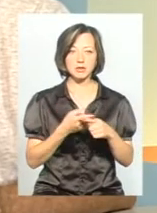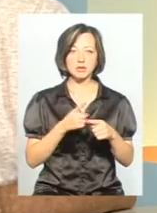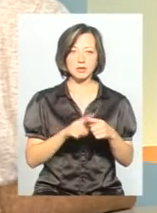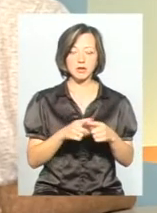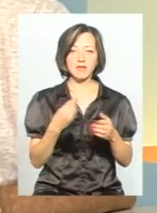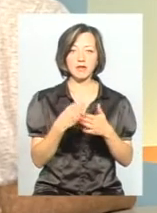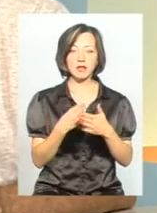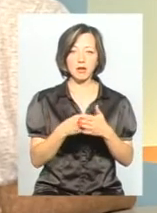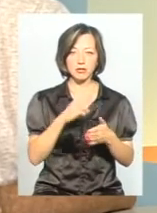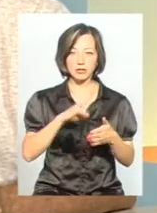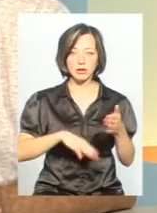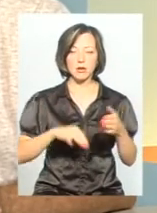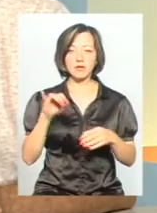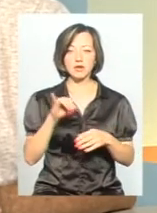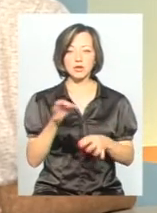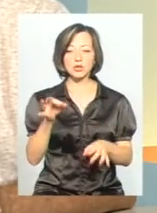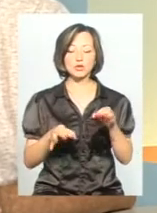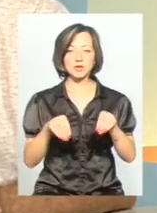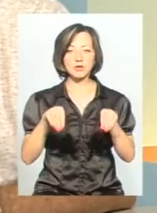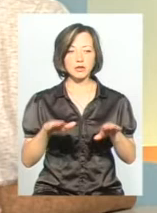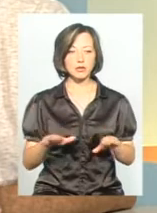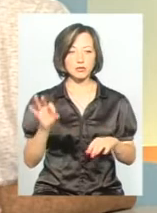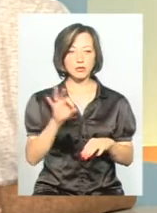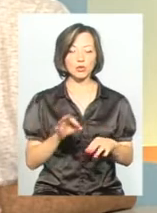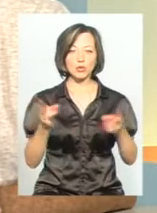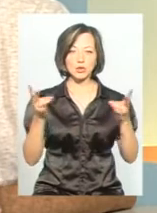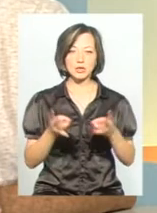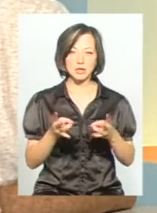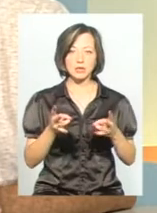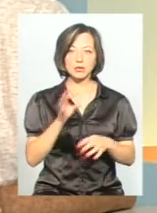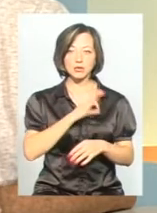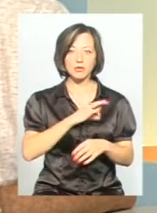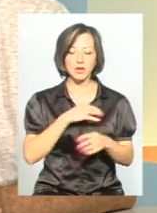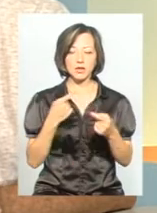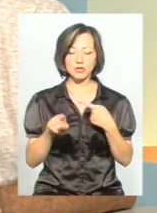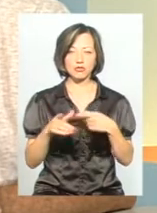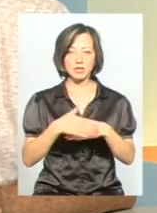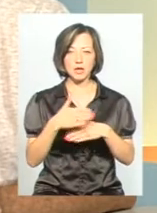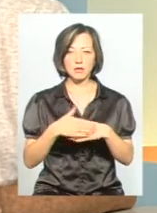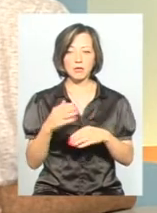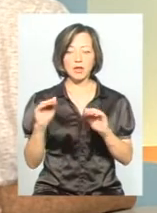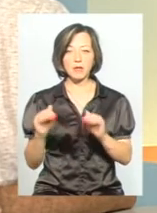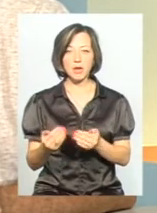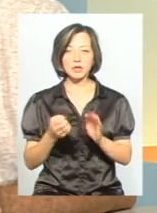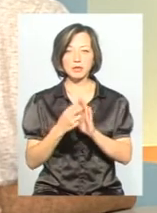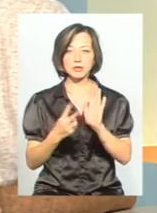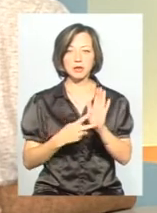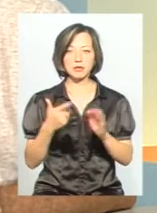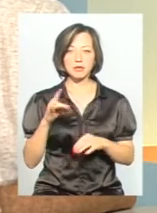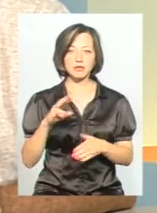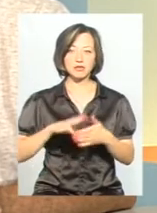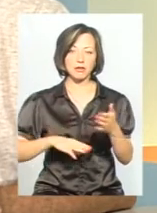фінансові втрати, і більш того, вже суд буде вирішувати про доцільність там застосування якихось інших санкцій. Щодо найменшої, то це 17 гривень